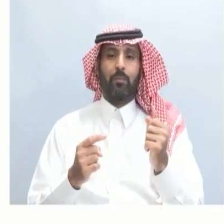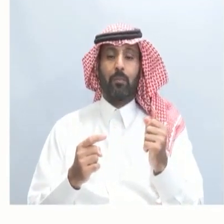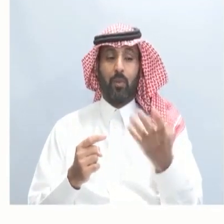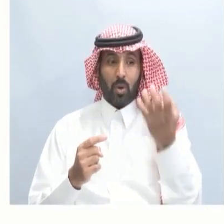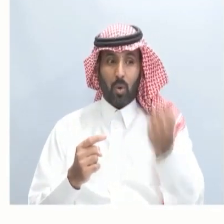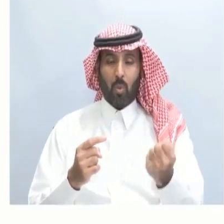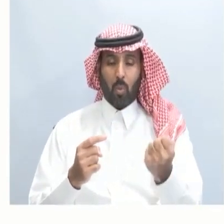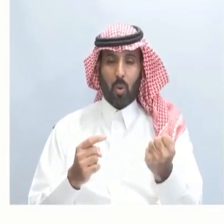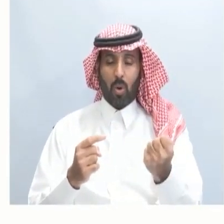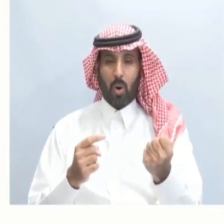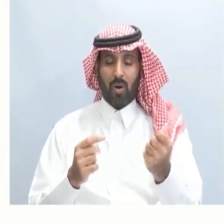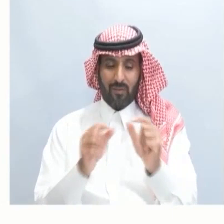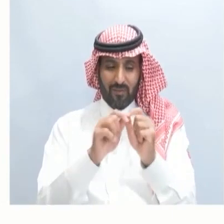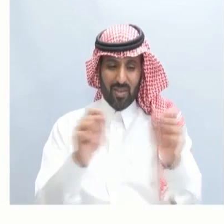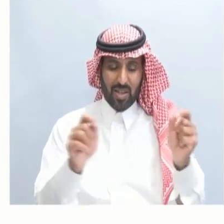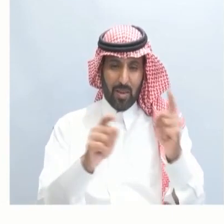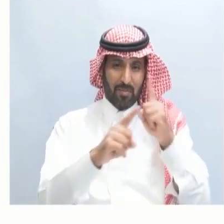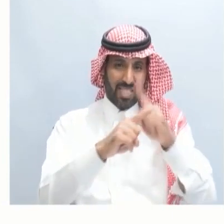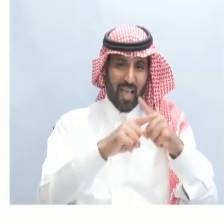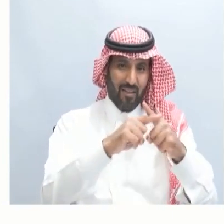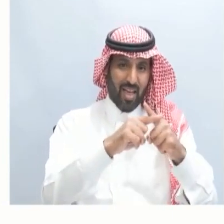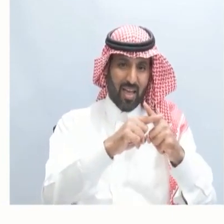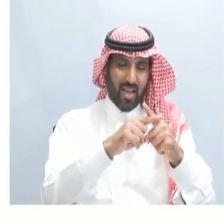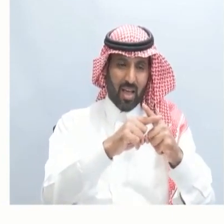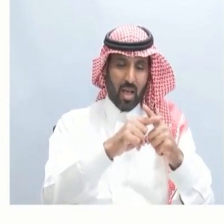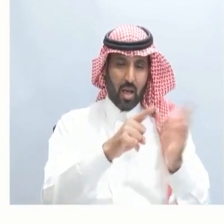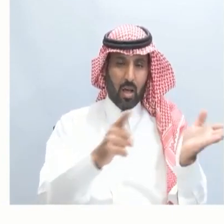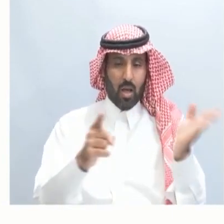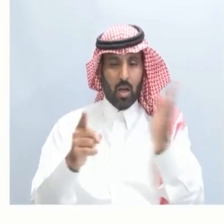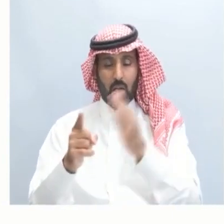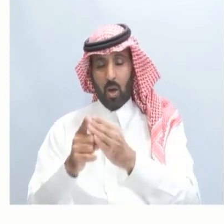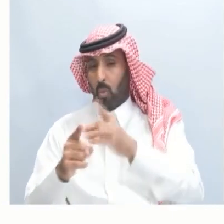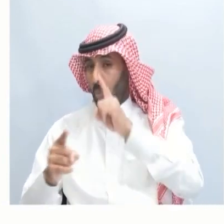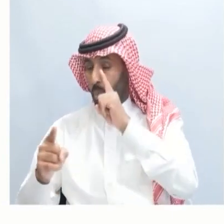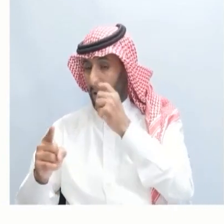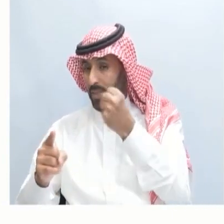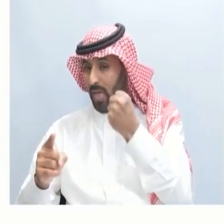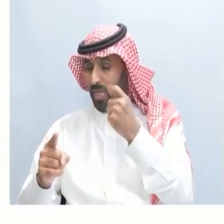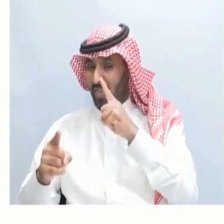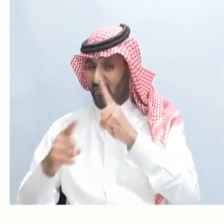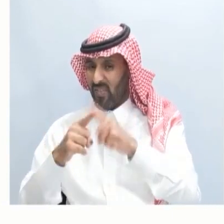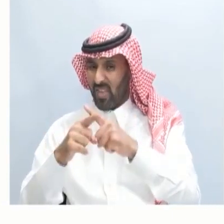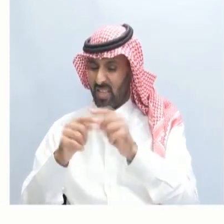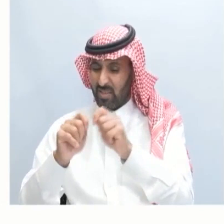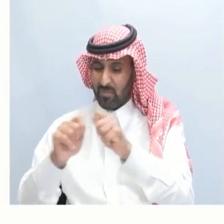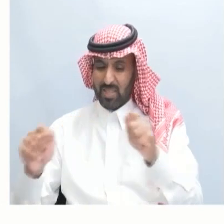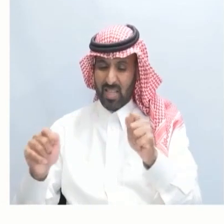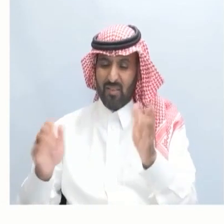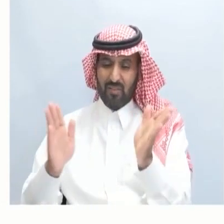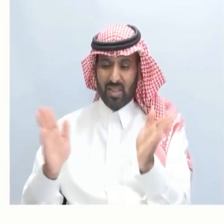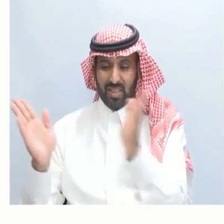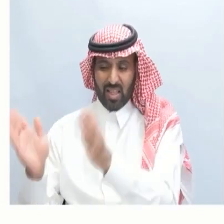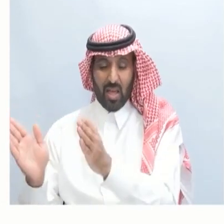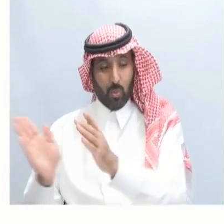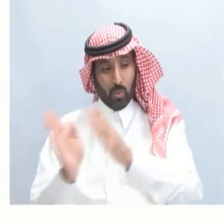القوه في المسافه تمام وضرب القوه في المسافه لمن للطرفين